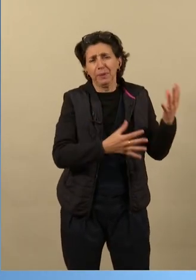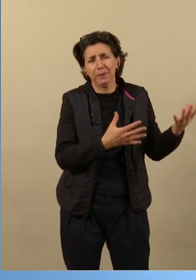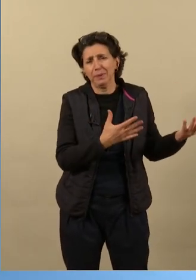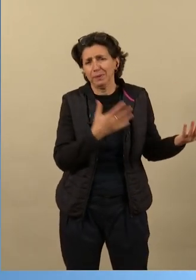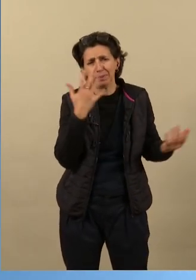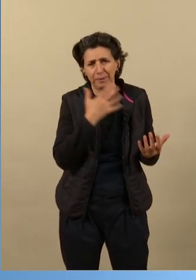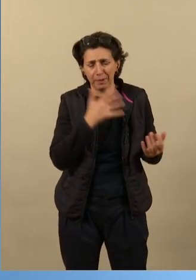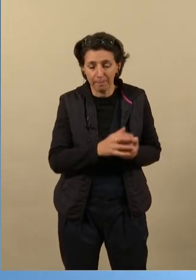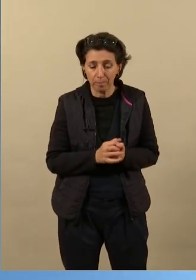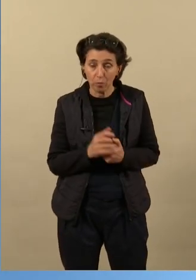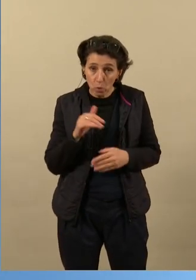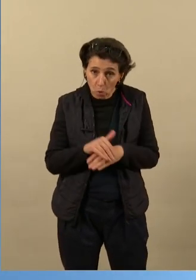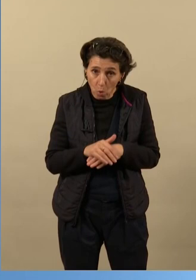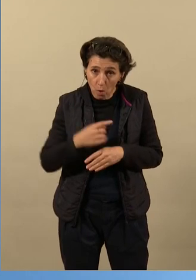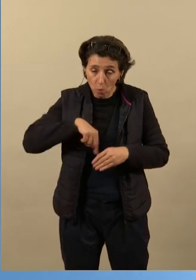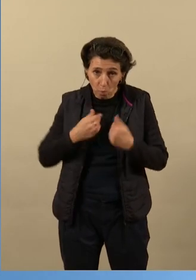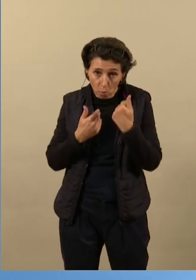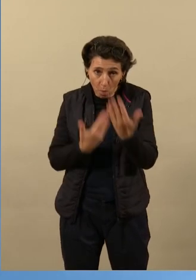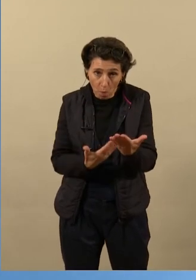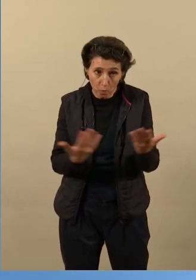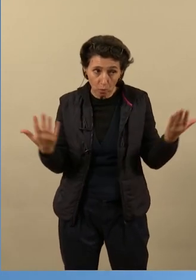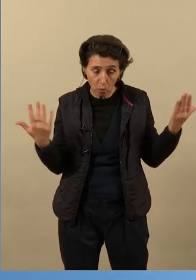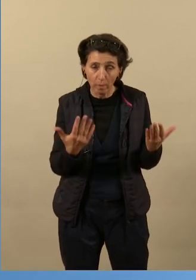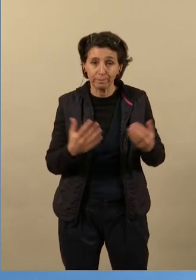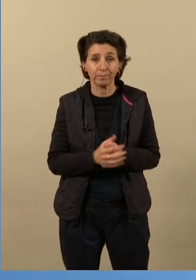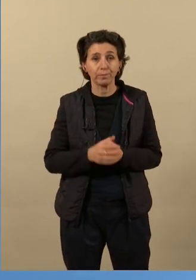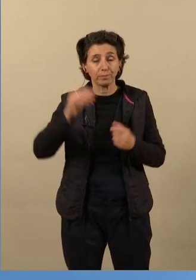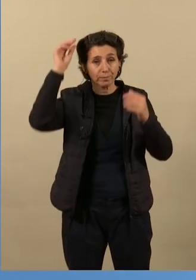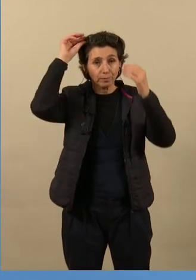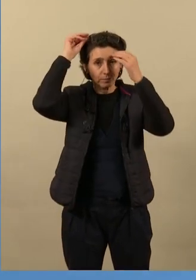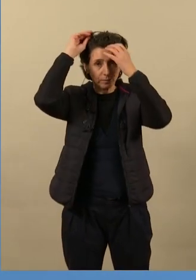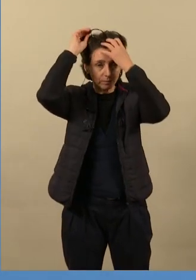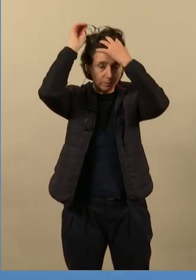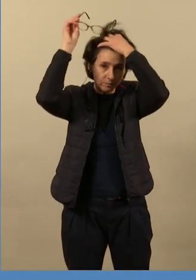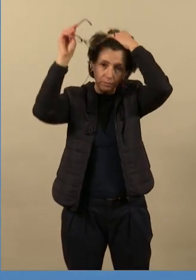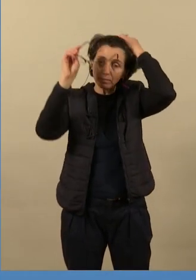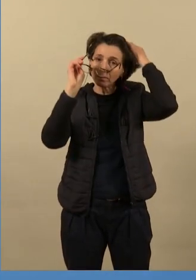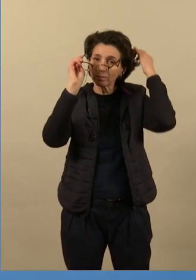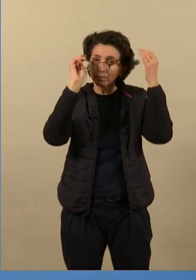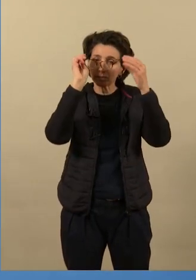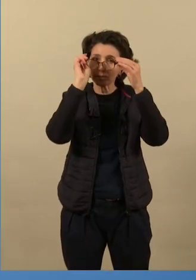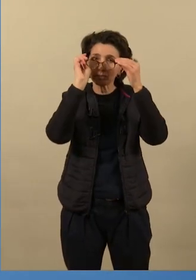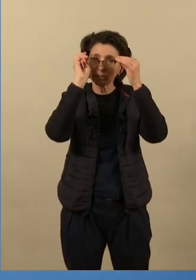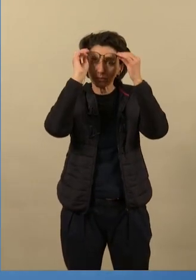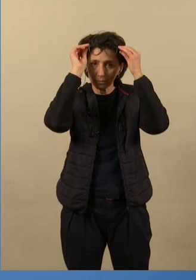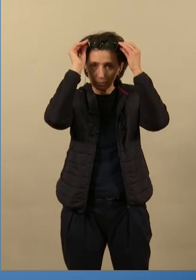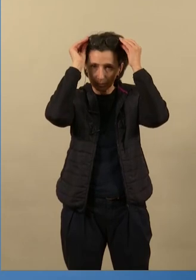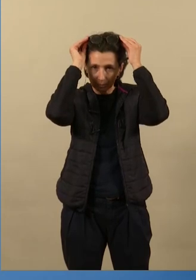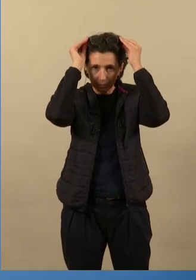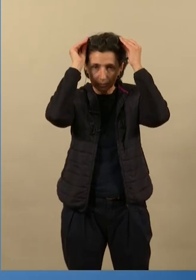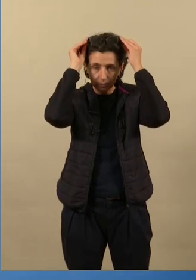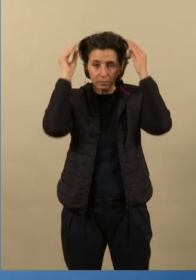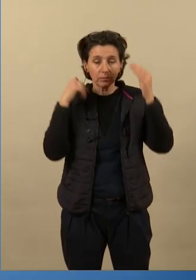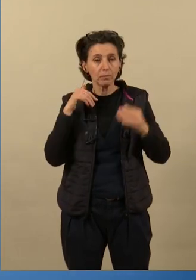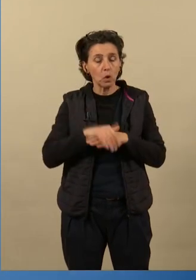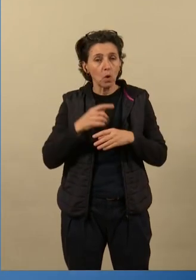ce soir que je trouve intéressante mais il